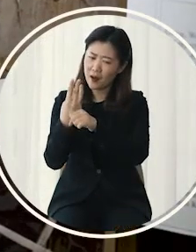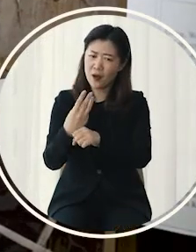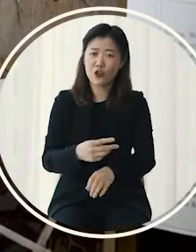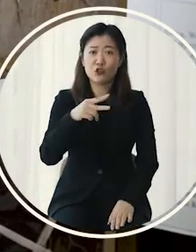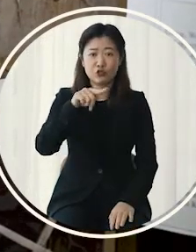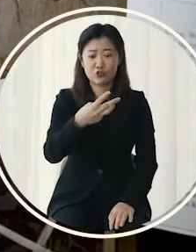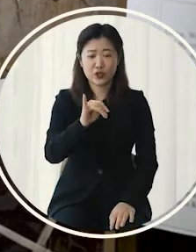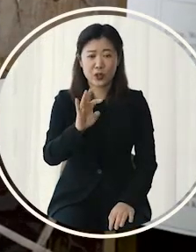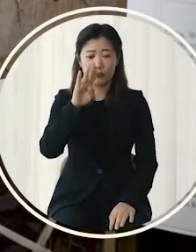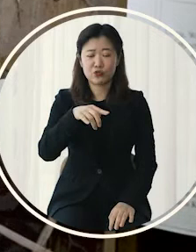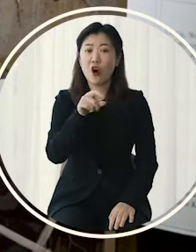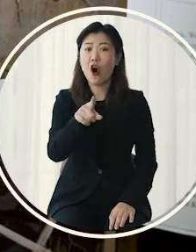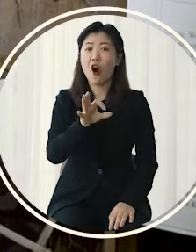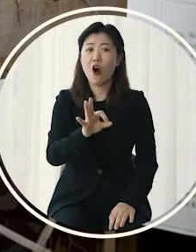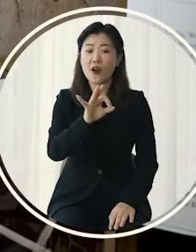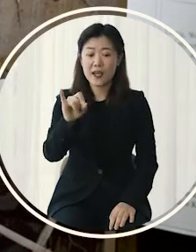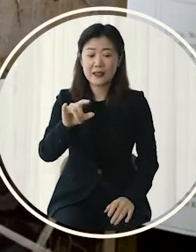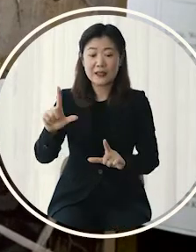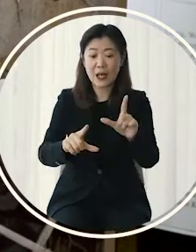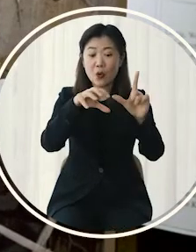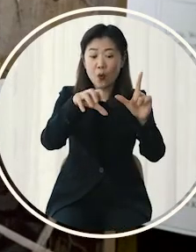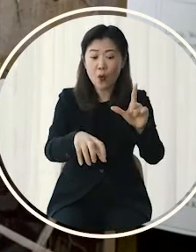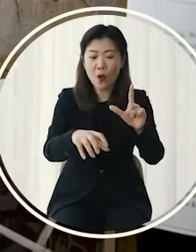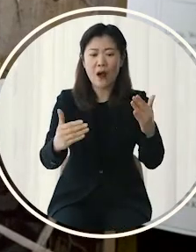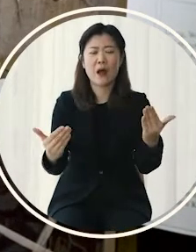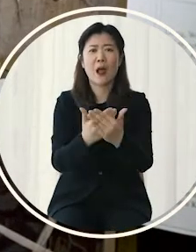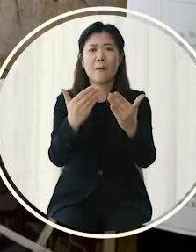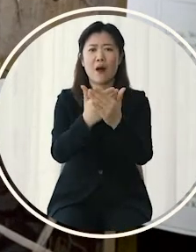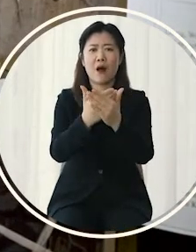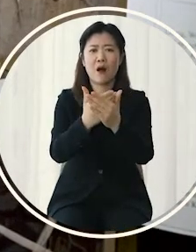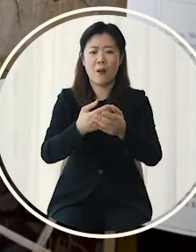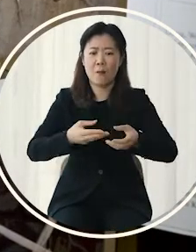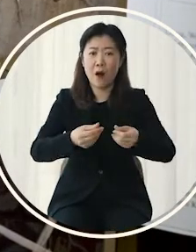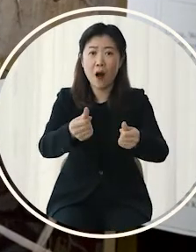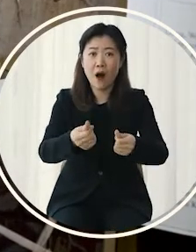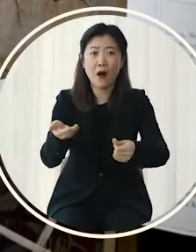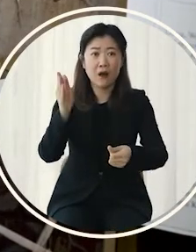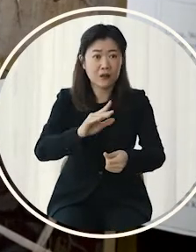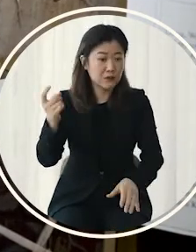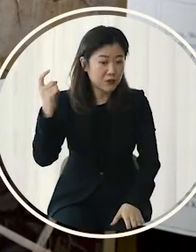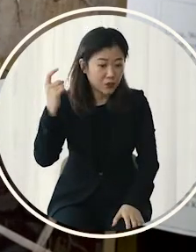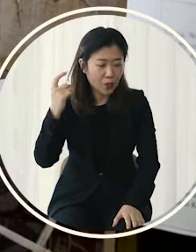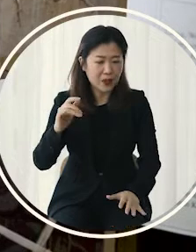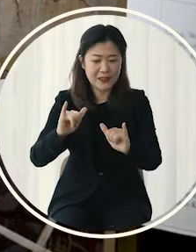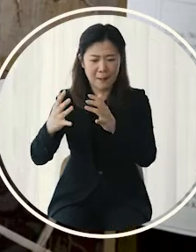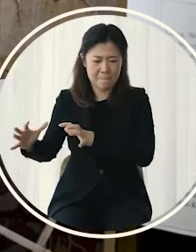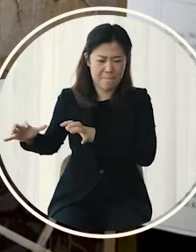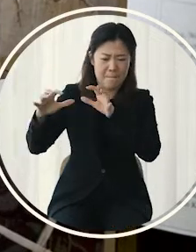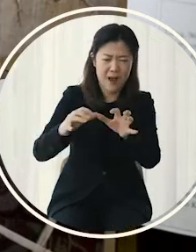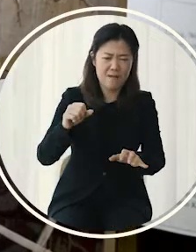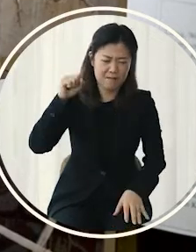수리부엉이의 서식지가 개발 위기에 놓였던 적이 있었어요. 그때 이제 많은 분들과 힘을 합쳐서 그 수리부엉이 서식지를